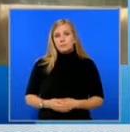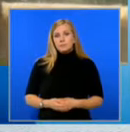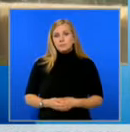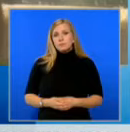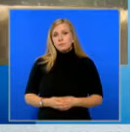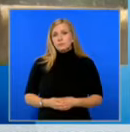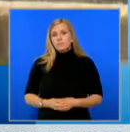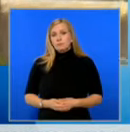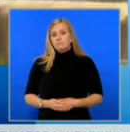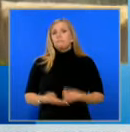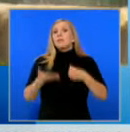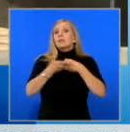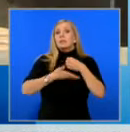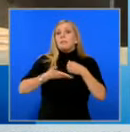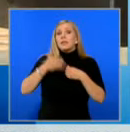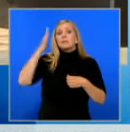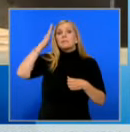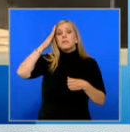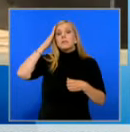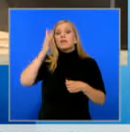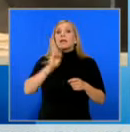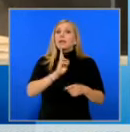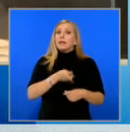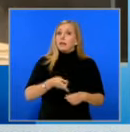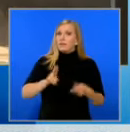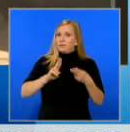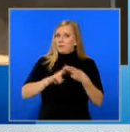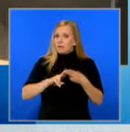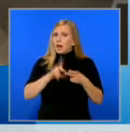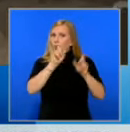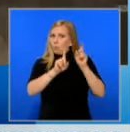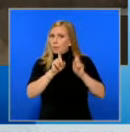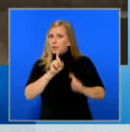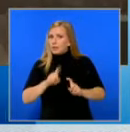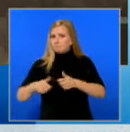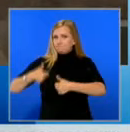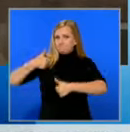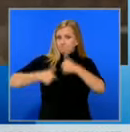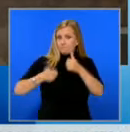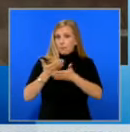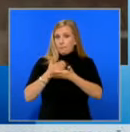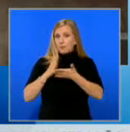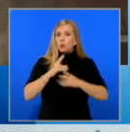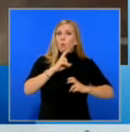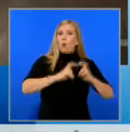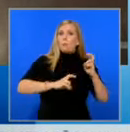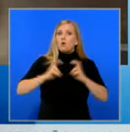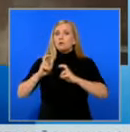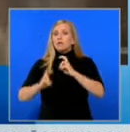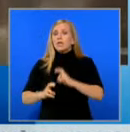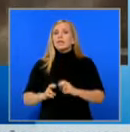зала земеделският министър кирил вътев коментира и съревнованието между производителите на